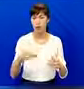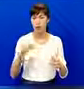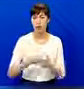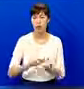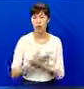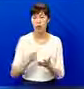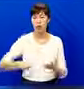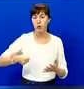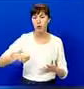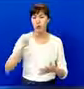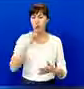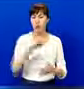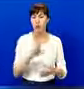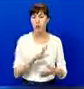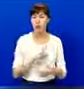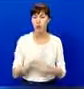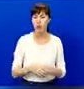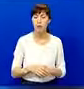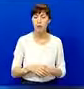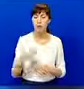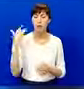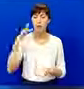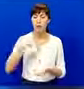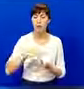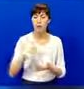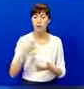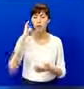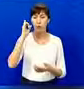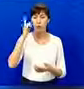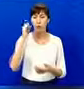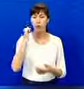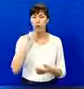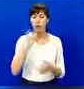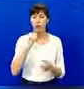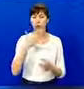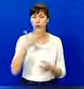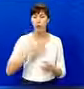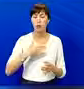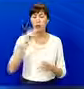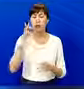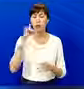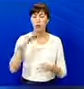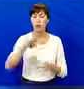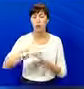салынған сөмкесін тартып алып кеткен. Ал Түркістан қаласында ұялы телефон ұрлауды кәсіп еткен ерлі зайыптылар